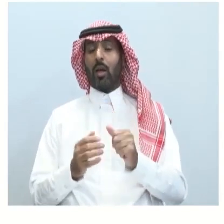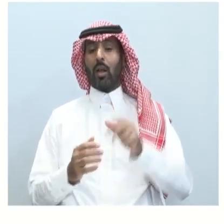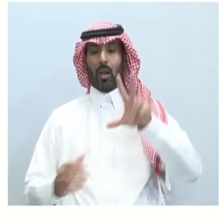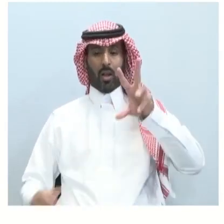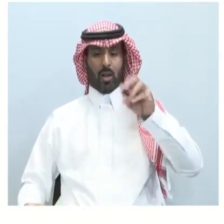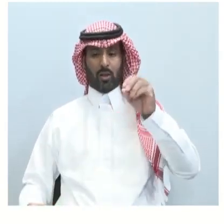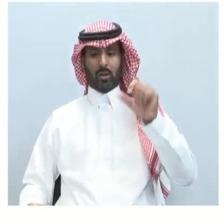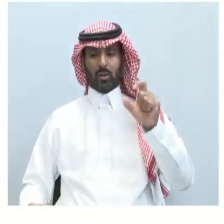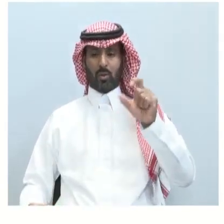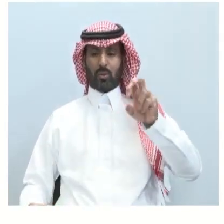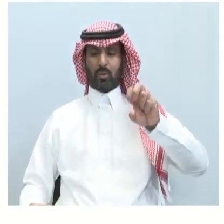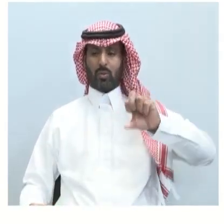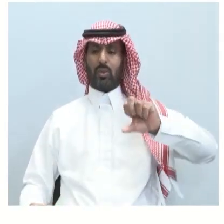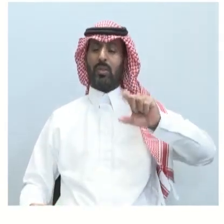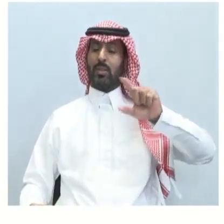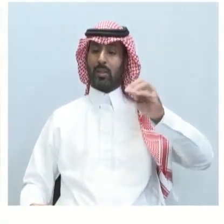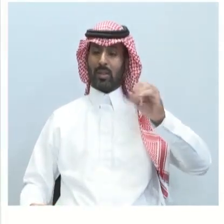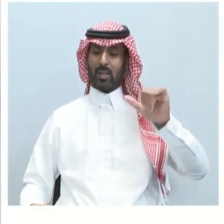التاين للماء